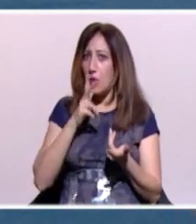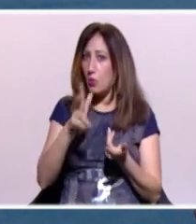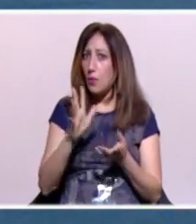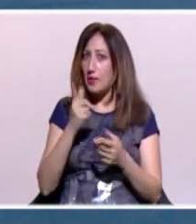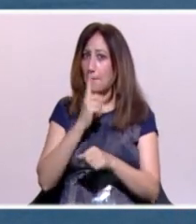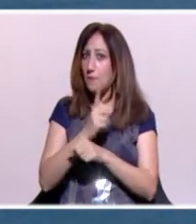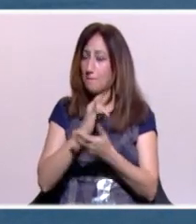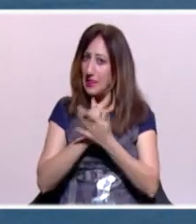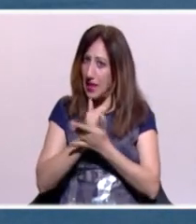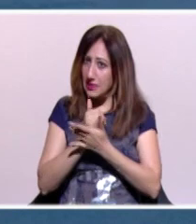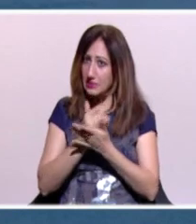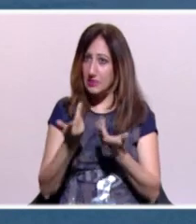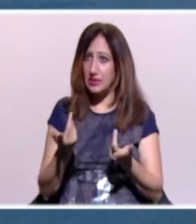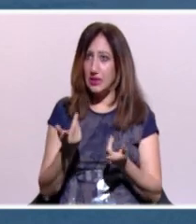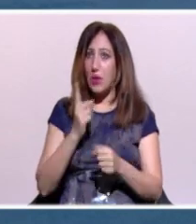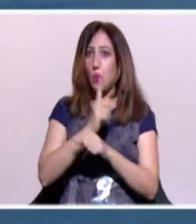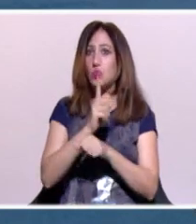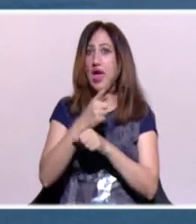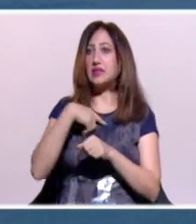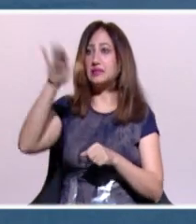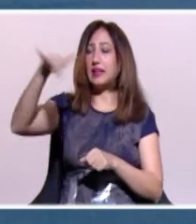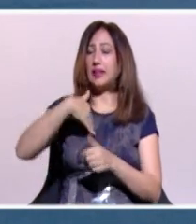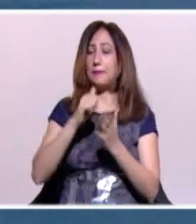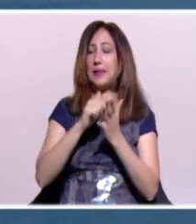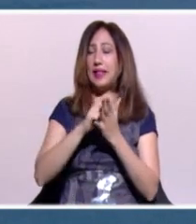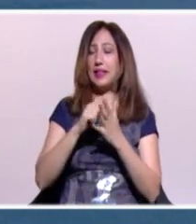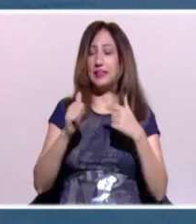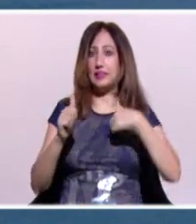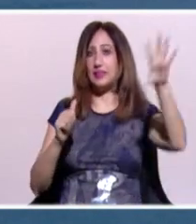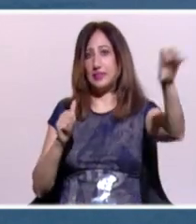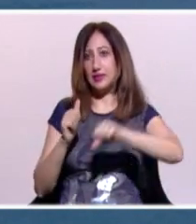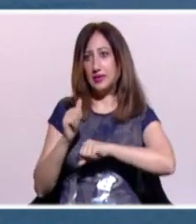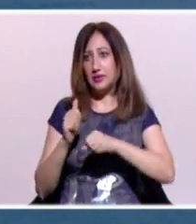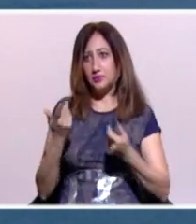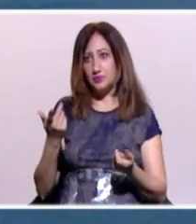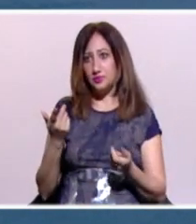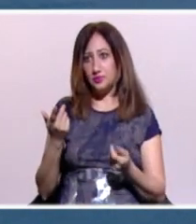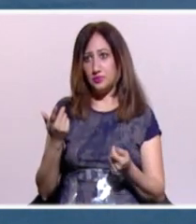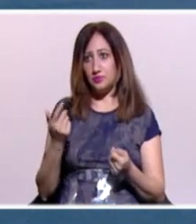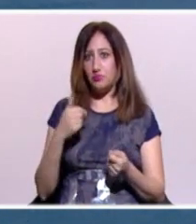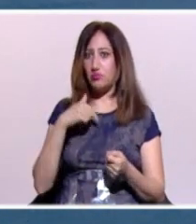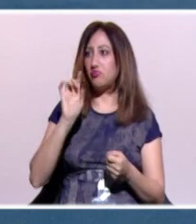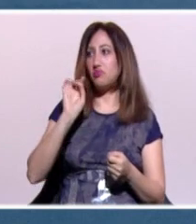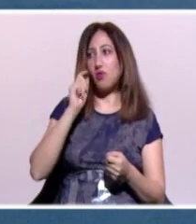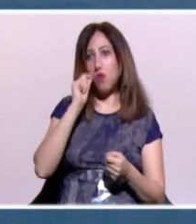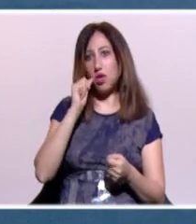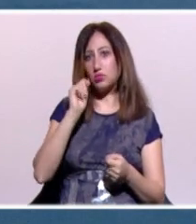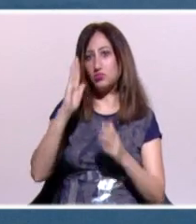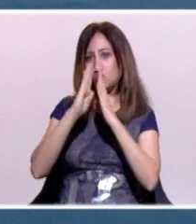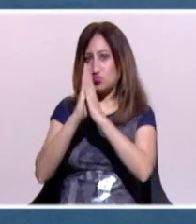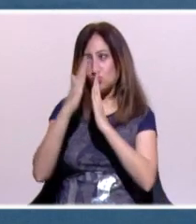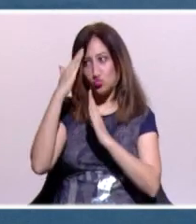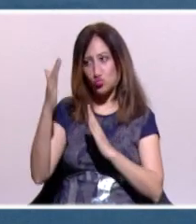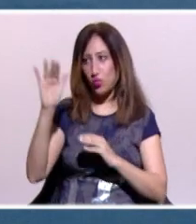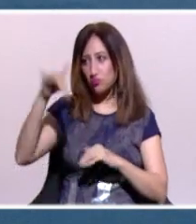المدرس في المدرسة ولا؟ طلع لا، المدرس اللي بيجي لنا البيت. فقررت إن أنا لازم أمشي الراجل ده. قلت له لو سمحت شكرا، إحنا